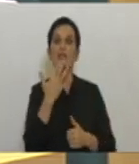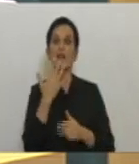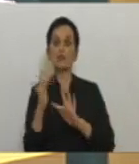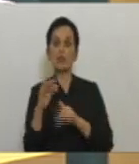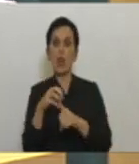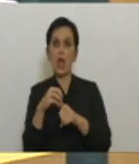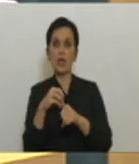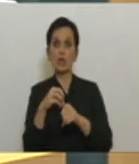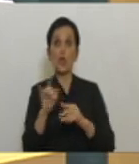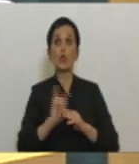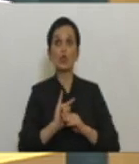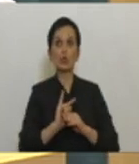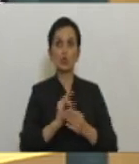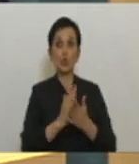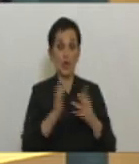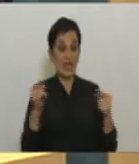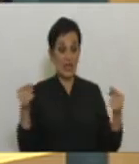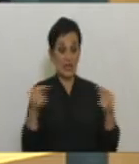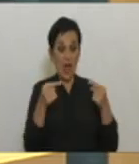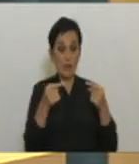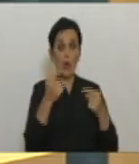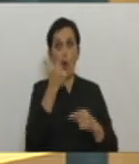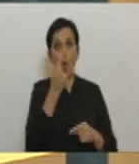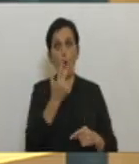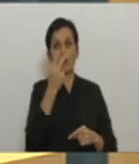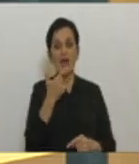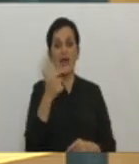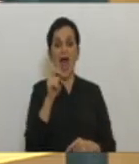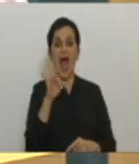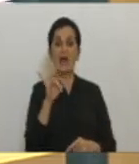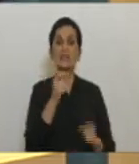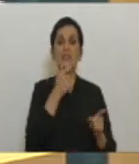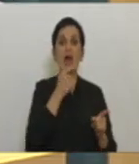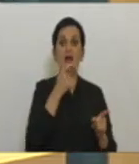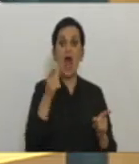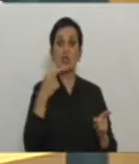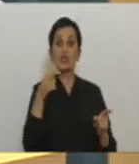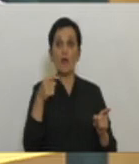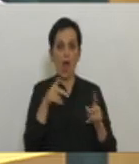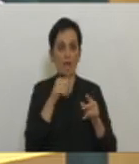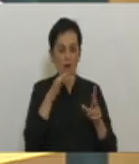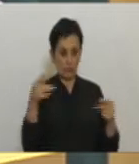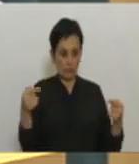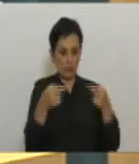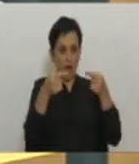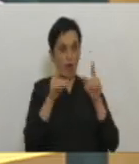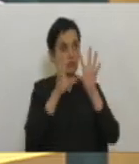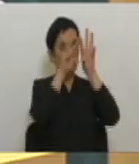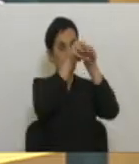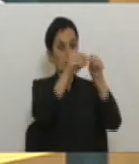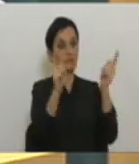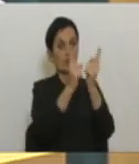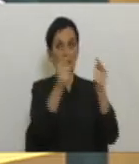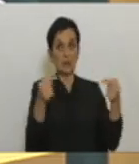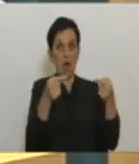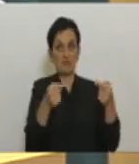ლიდერი. ტყუილია დამთხევა, რომ 2-3 დღეს რომ იძახდა გახარიაც და სააკაშვილიც, ესენი დაემთხვა ერთმანეთს. აი ეს არის ტყუილები.